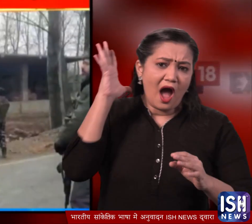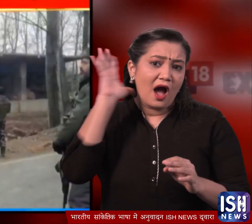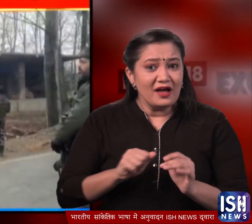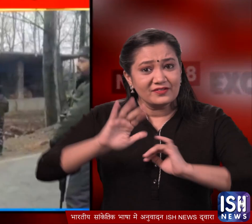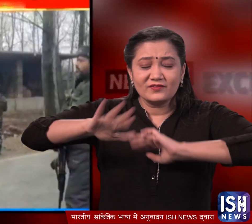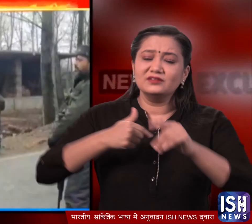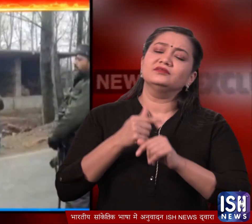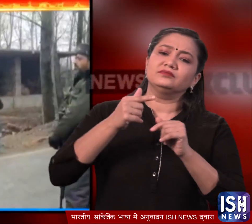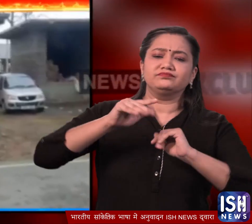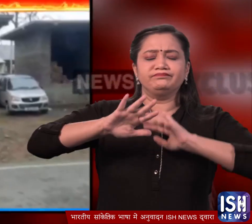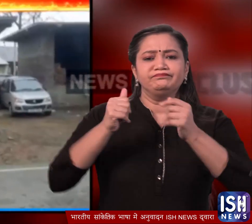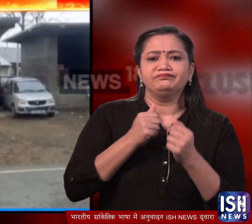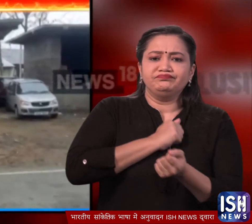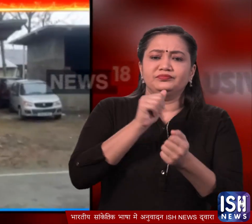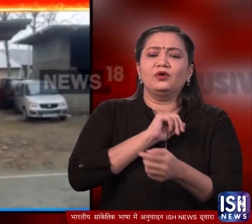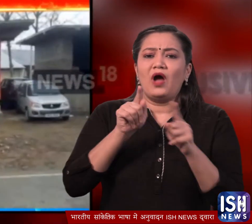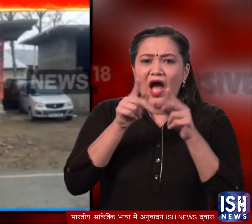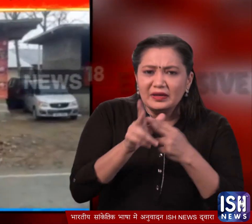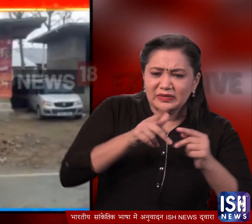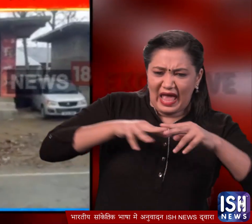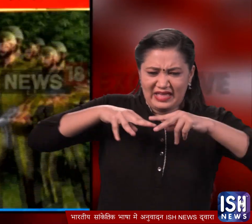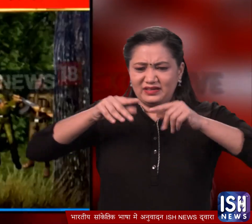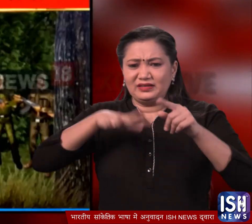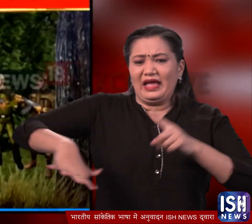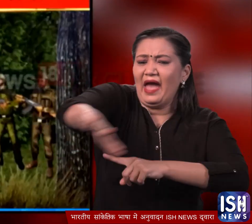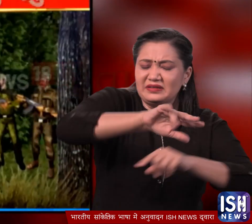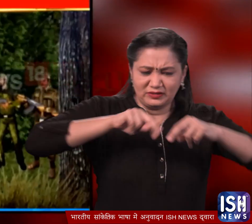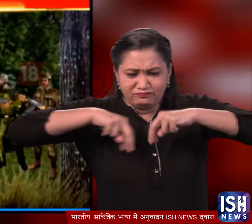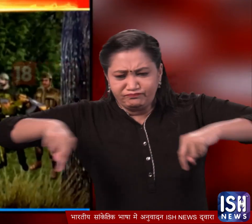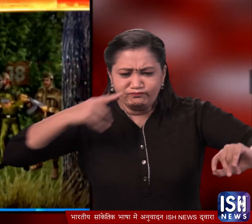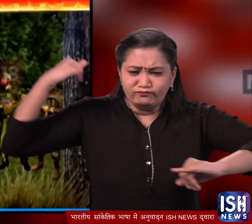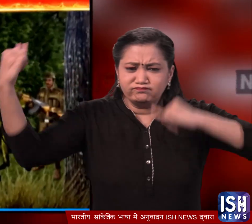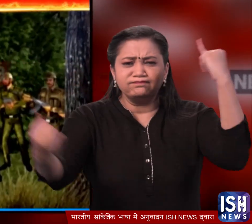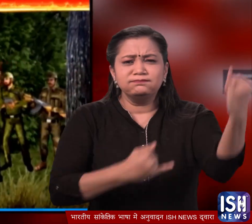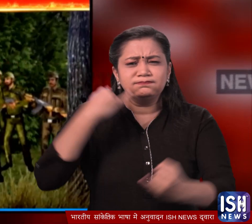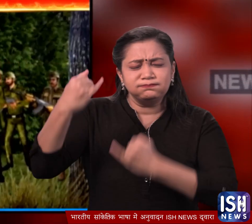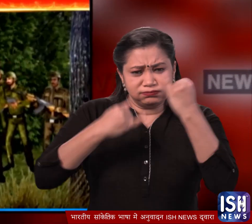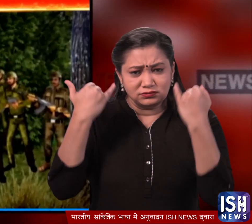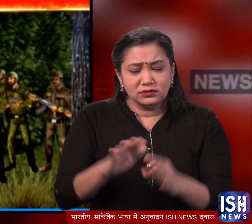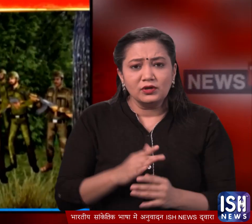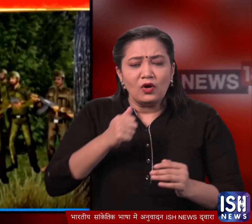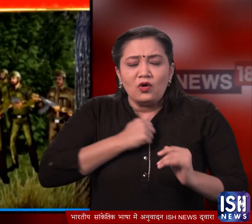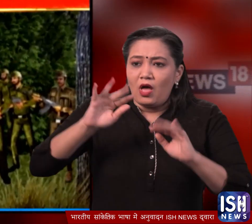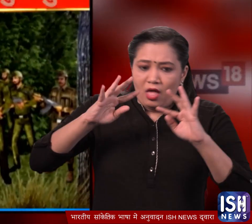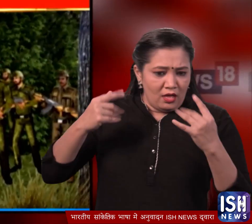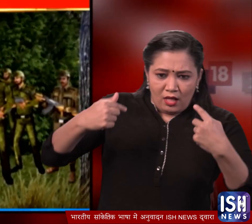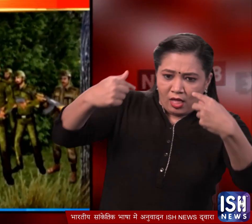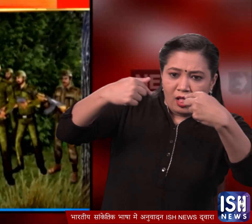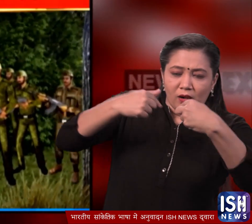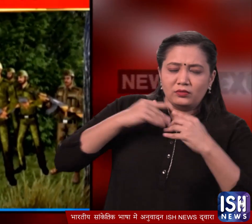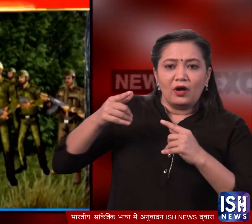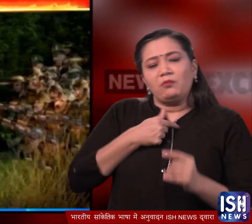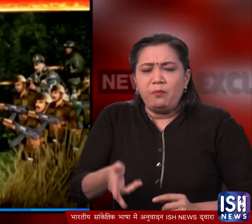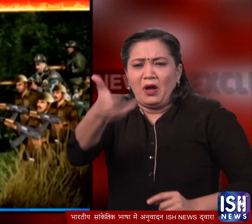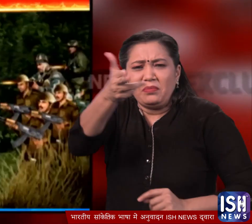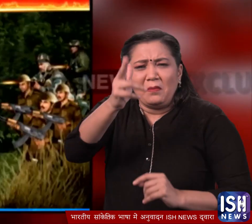इससे पहले सुरक्षा बल को वहां आतंकियों के छिपे होने की खुफिया खबर मिली, जिसके बाद सुरक्षा बल के जवानों ने पूरे इलाके को घेर कर सर्च ऑपरेशन